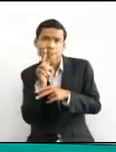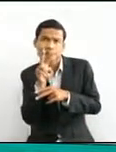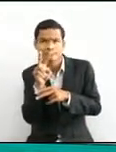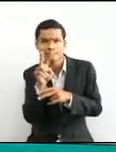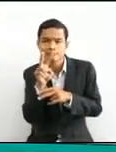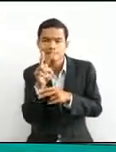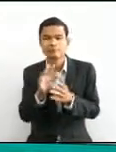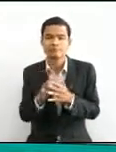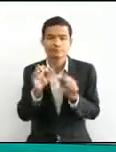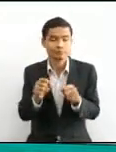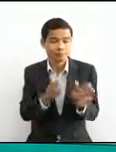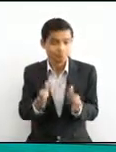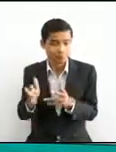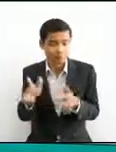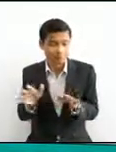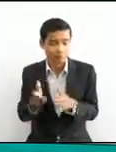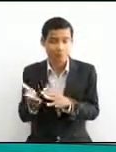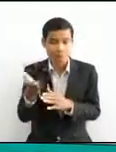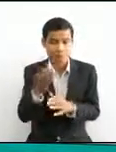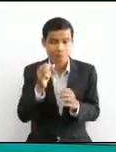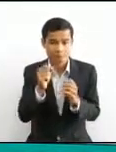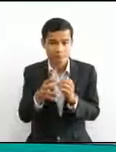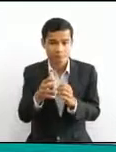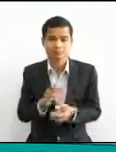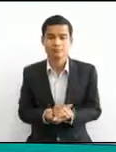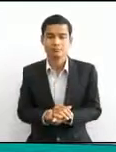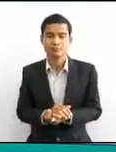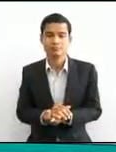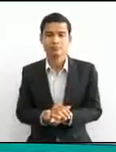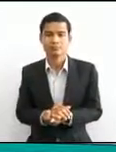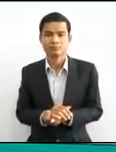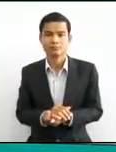con ở khnía trinh khuôn hay là con ta chấp đam